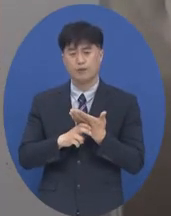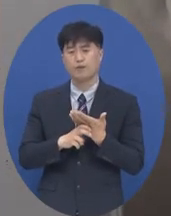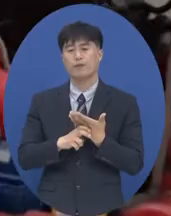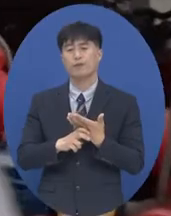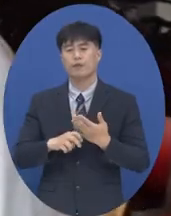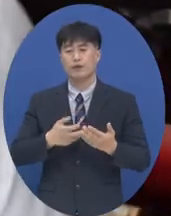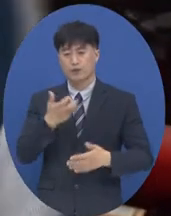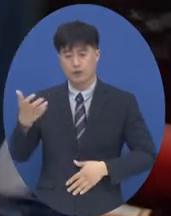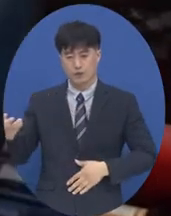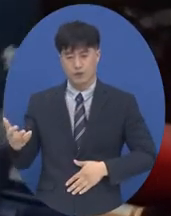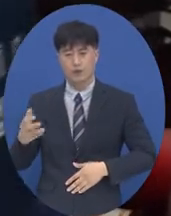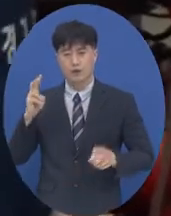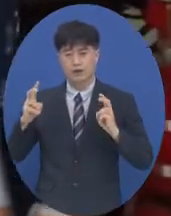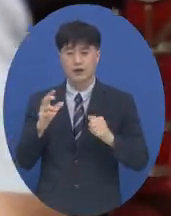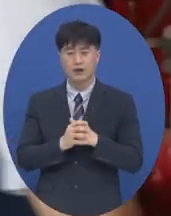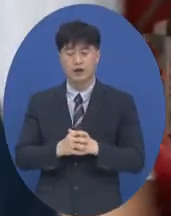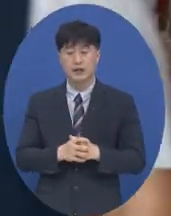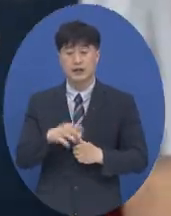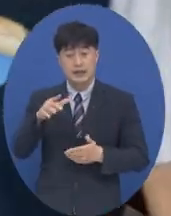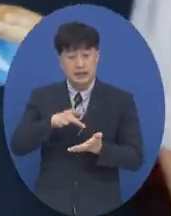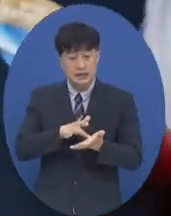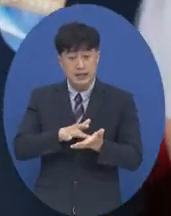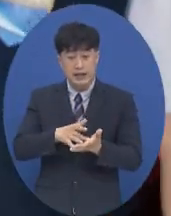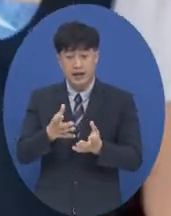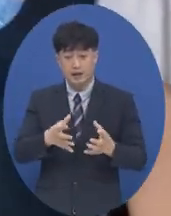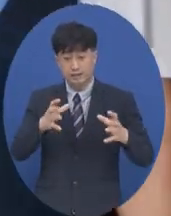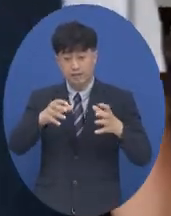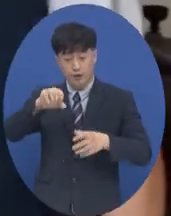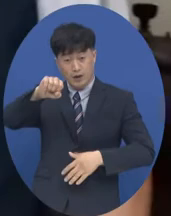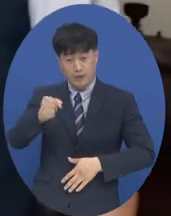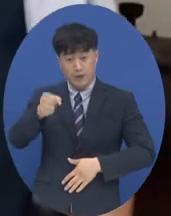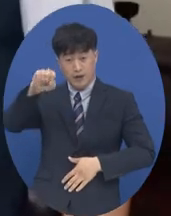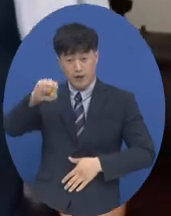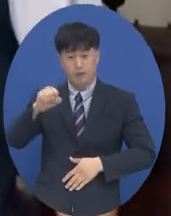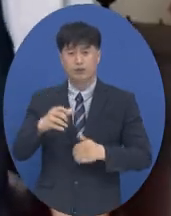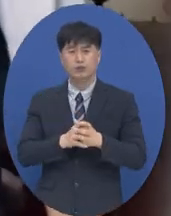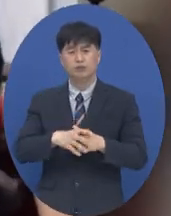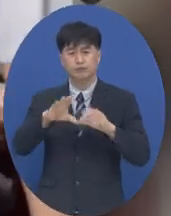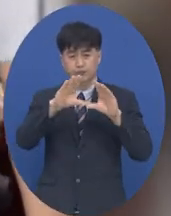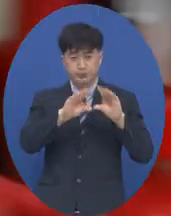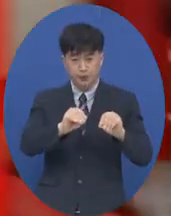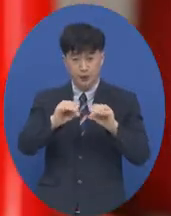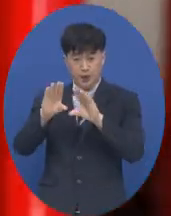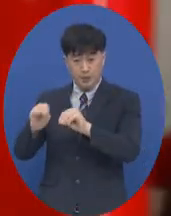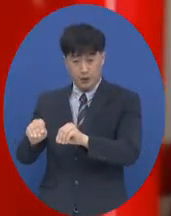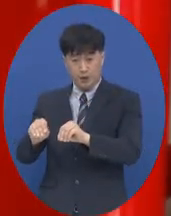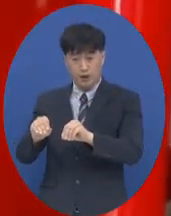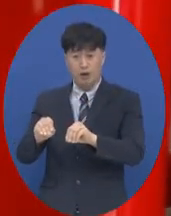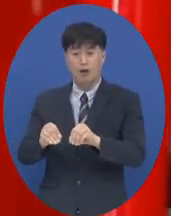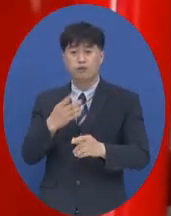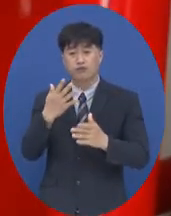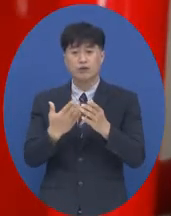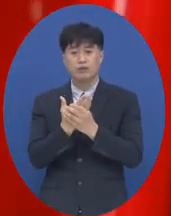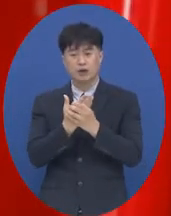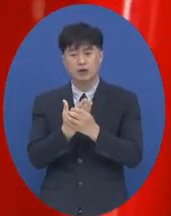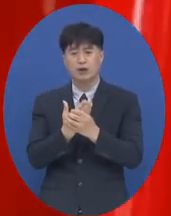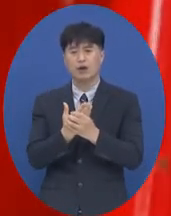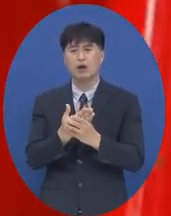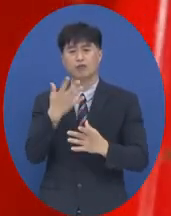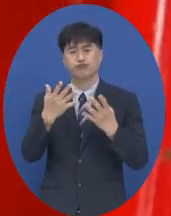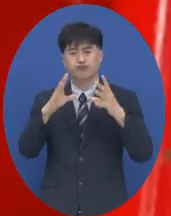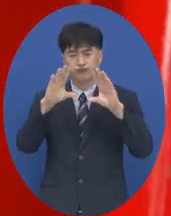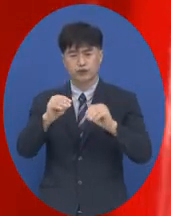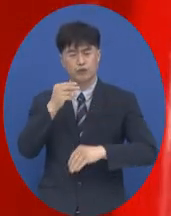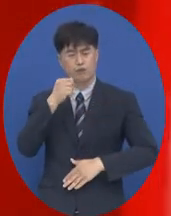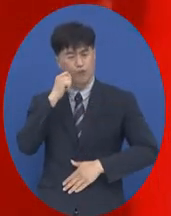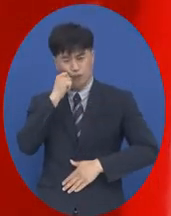제조업체. 포소화설비의 약재 탱크 밸브와 수신반 스위치를 차단해 불이 났을 때 소화 기능을 제대로